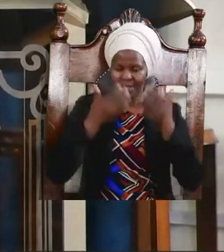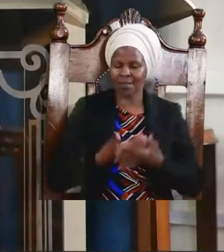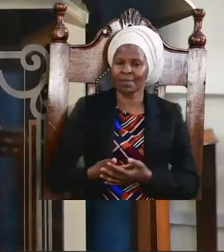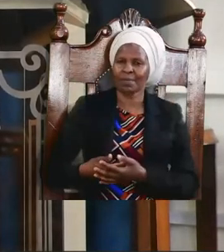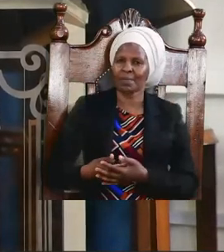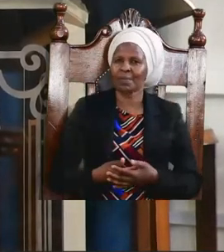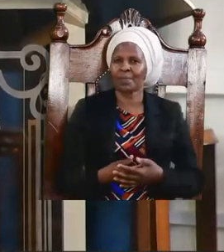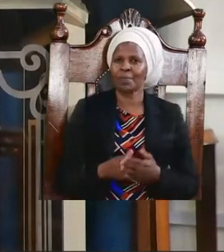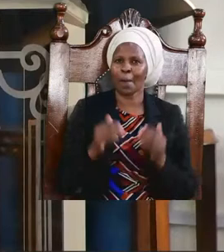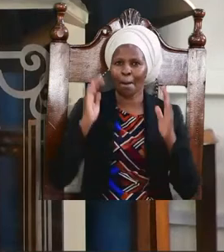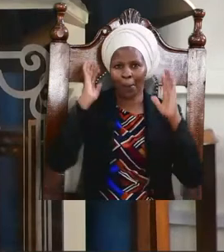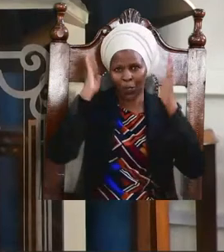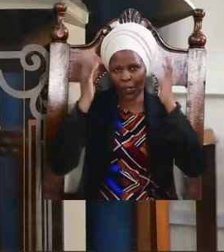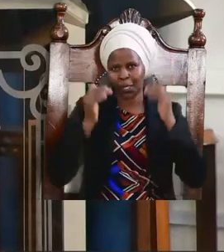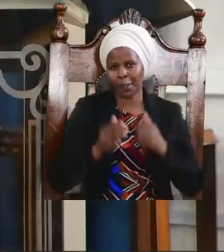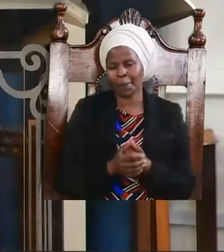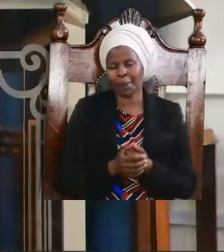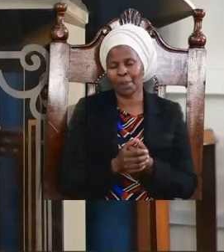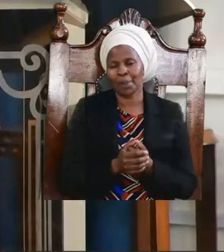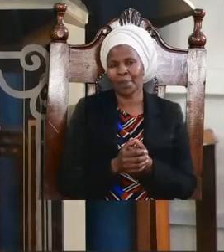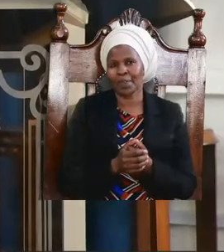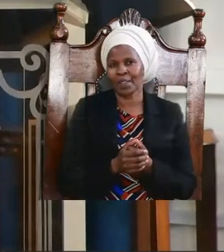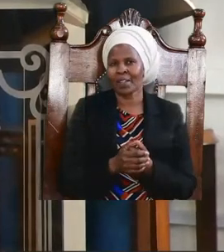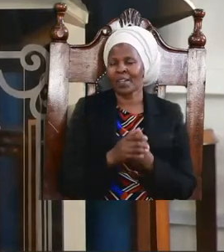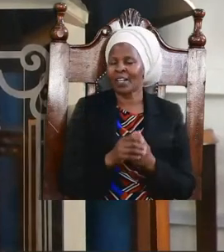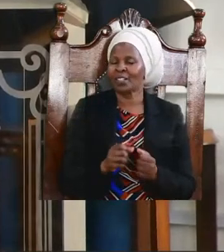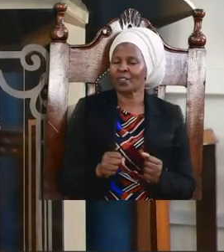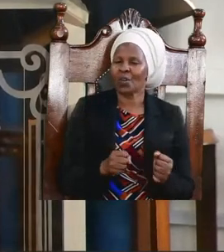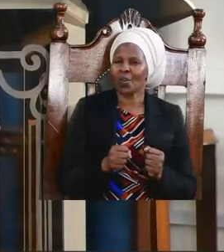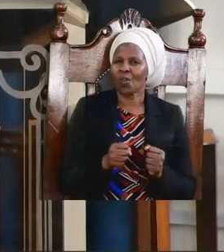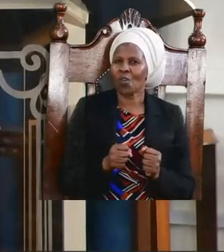punda. Na gari la vita